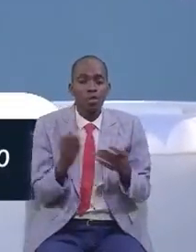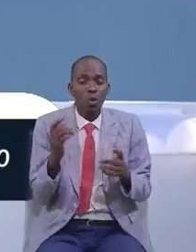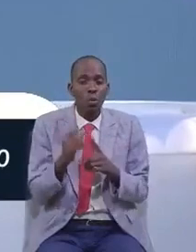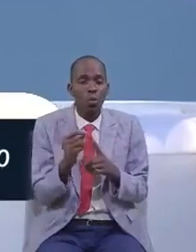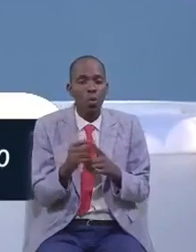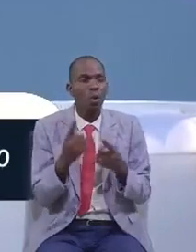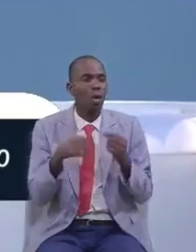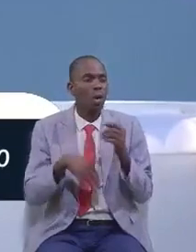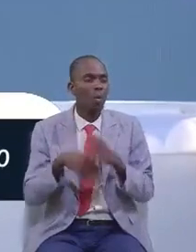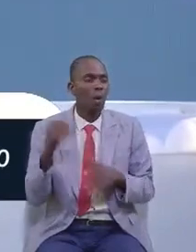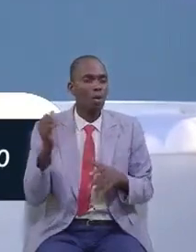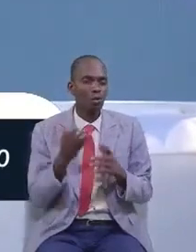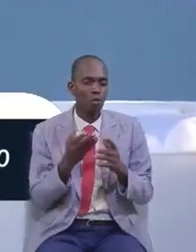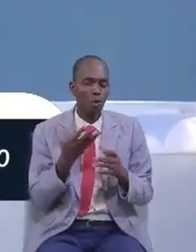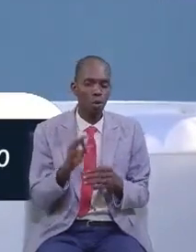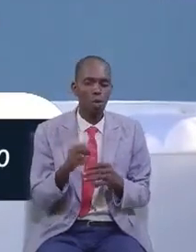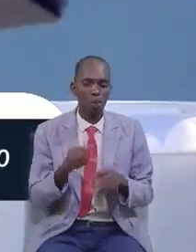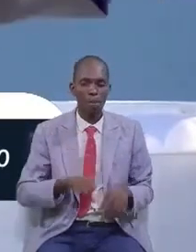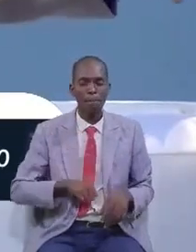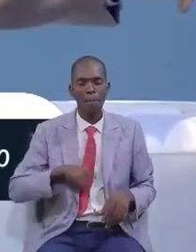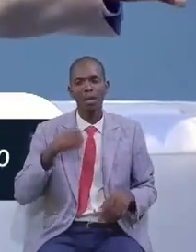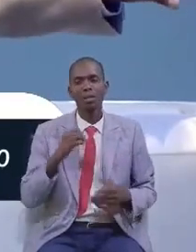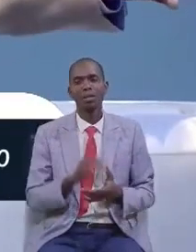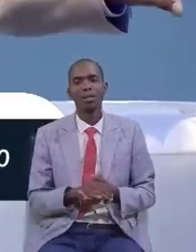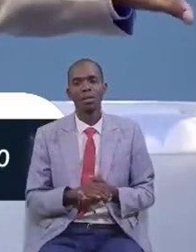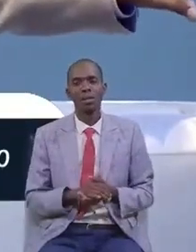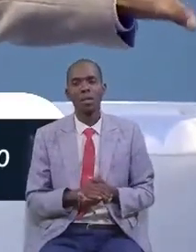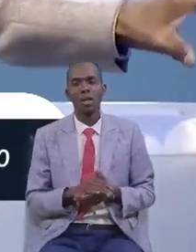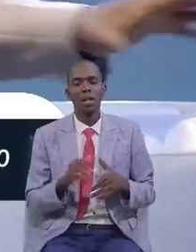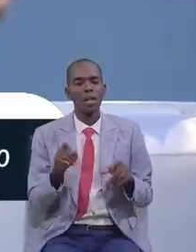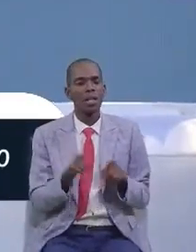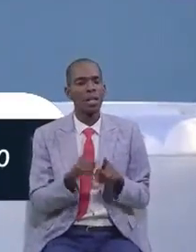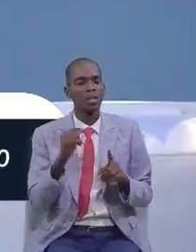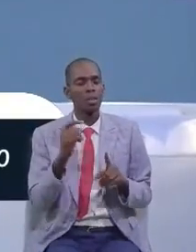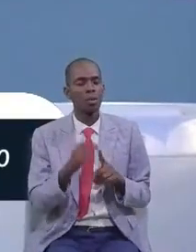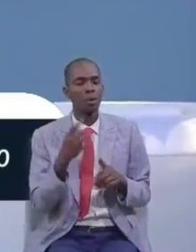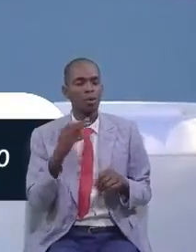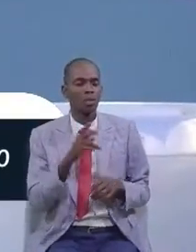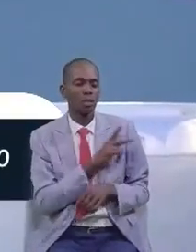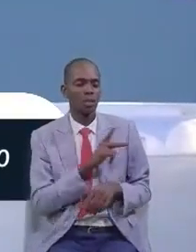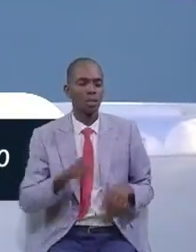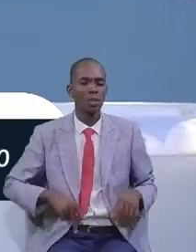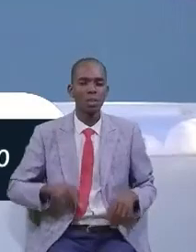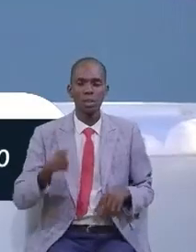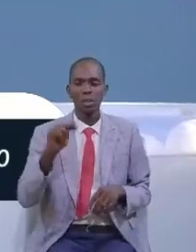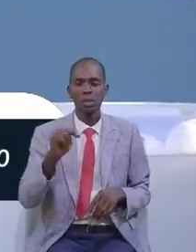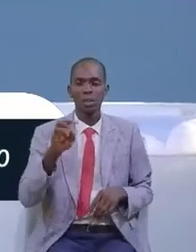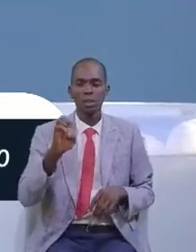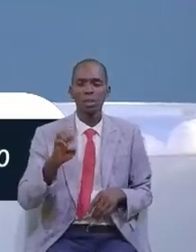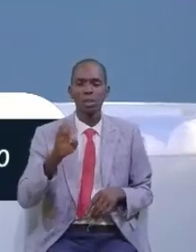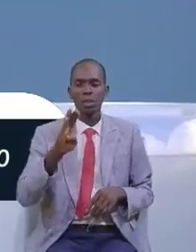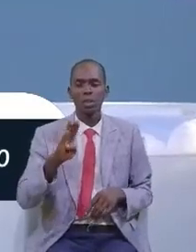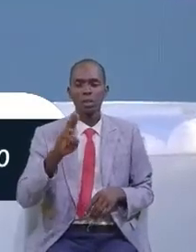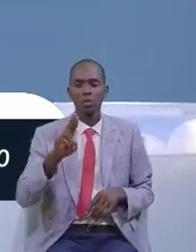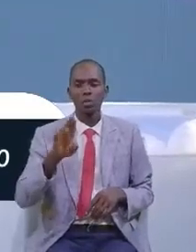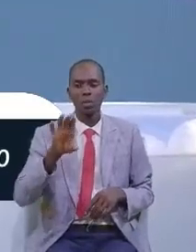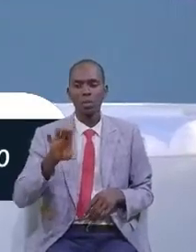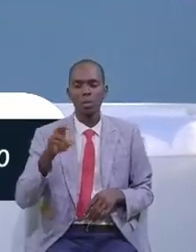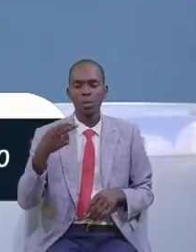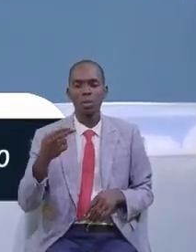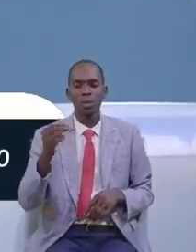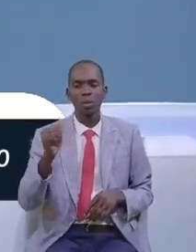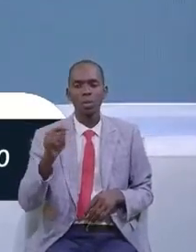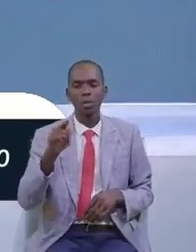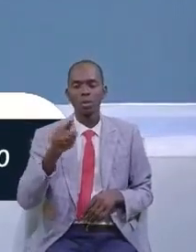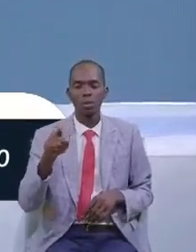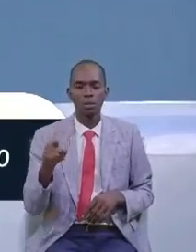pride. కనుక మాటలు గర్వంలో నుంచి వస్తాయి. Like the words of Nebuchadnezzar, it came because of pride. నెబుకద్నెజర్ యొక్క